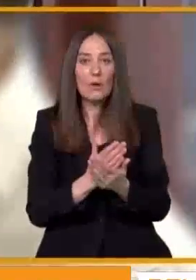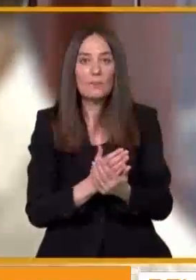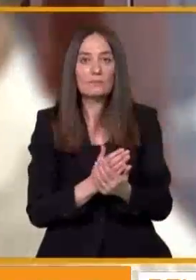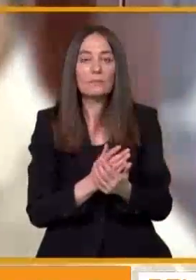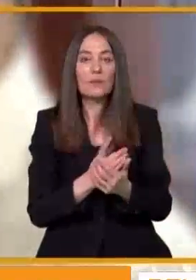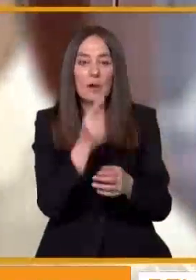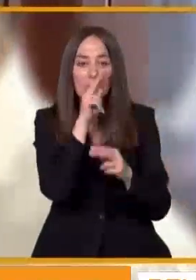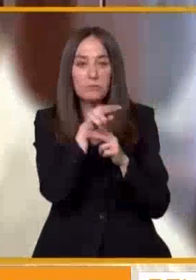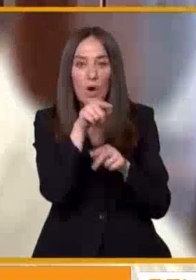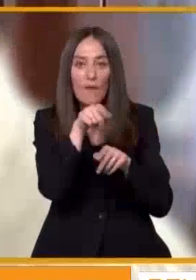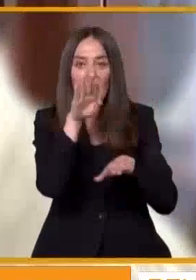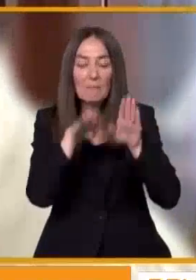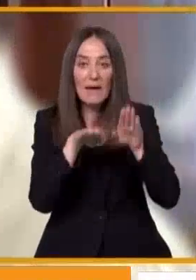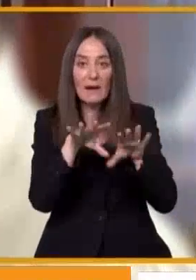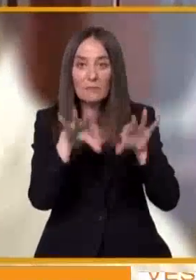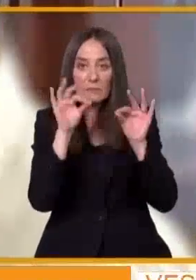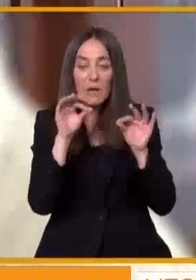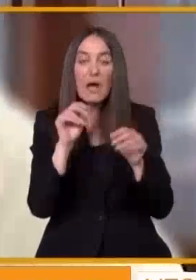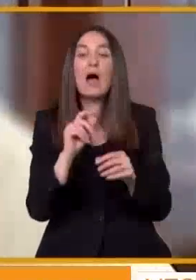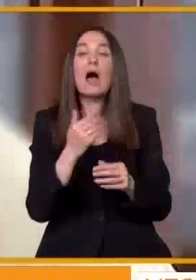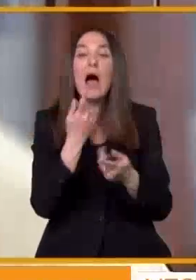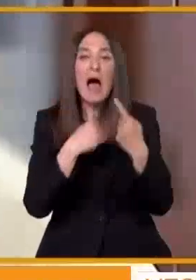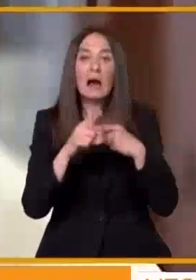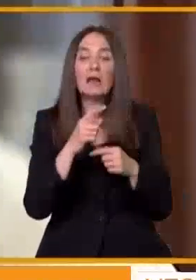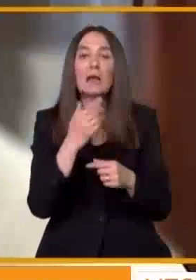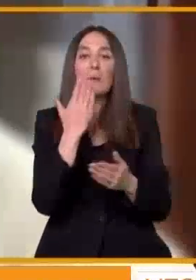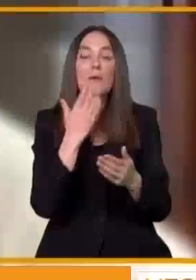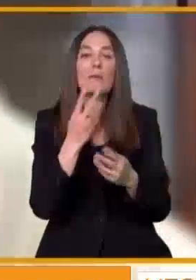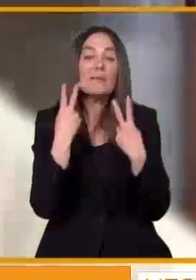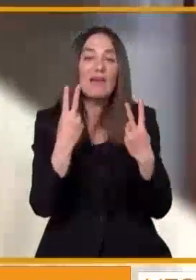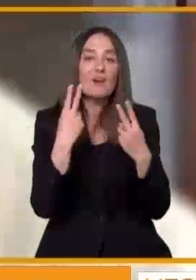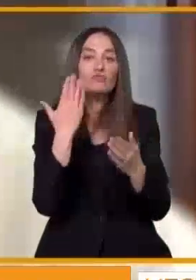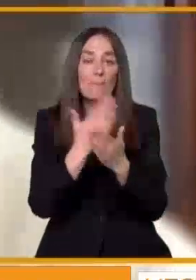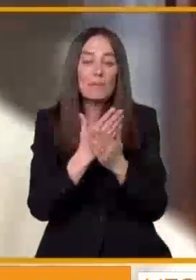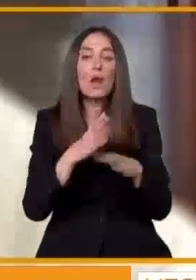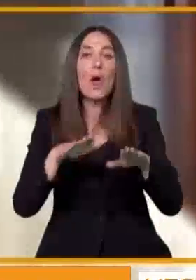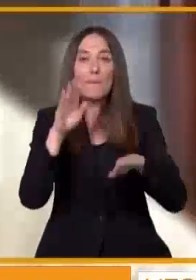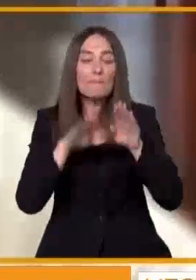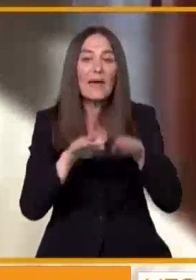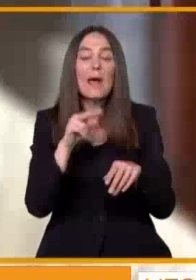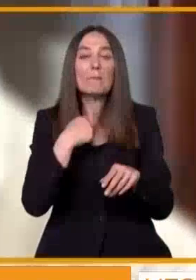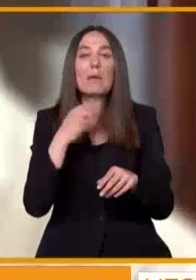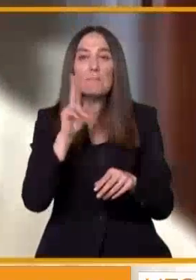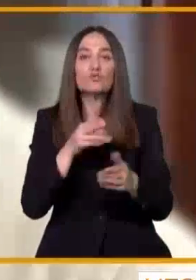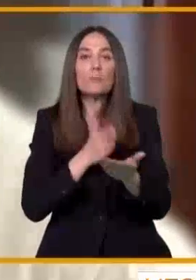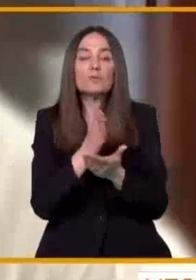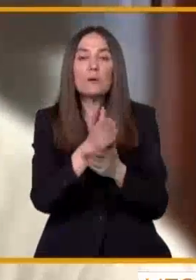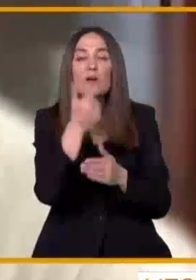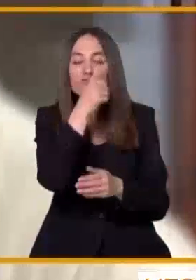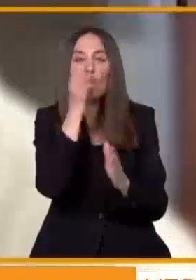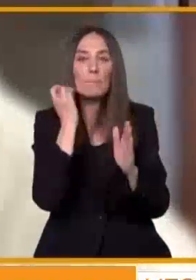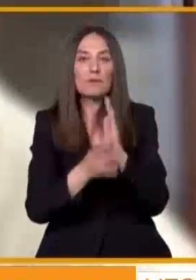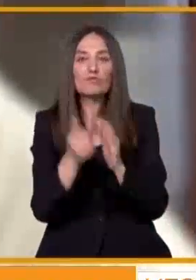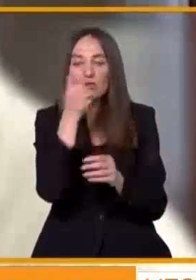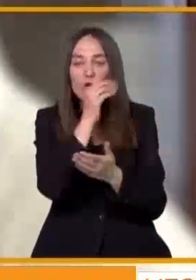Jedno je bilo koncipirati ove mere. Ali najvažnije je bilo da smo koncipirali mere koje možemo i da sprovedemo. Dakle, što brže. Što